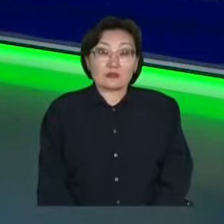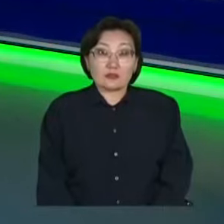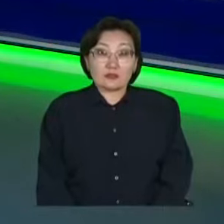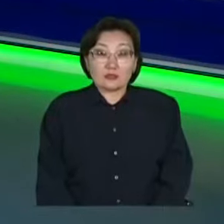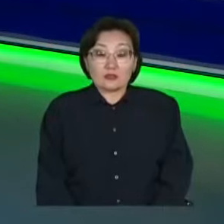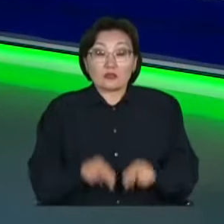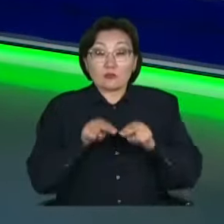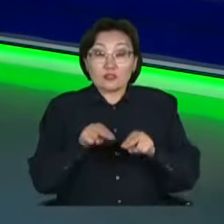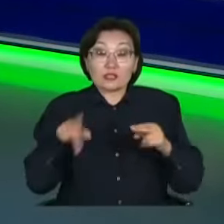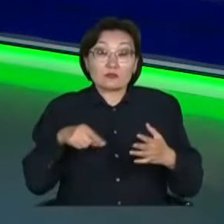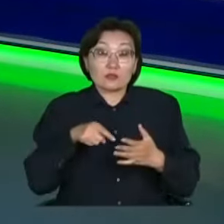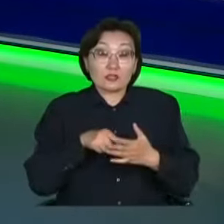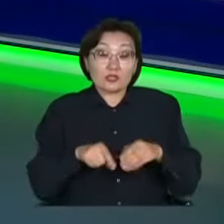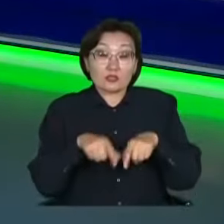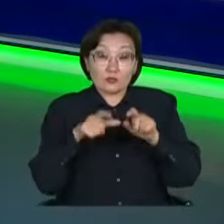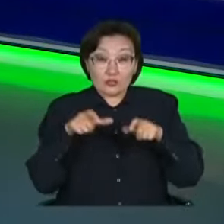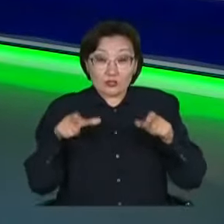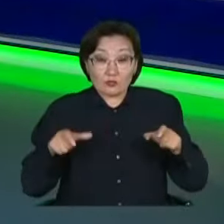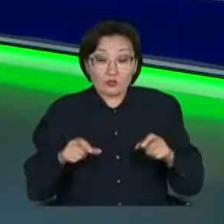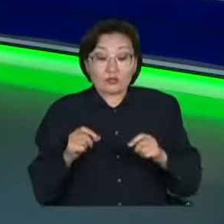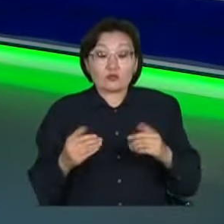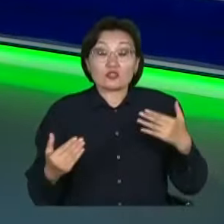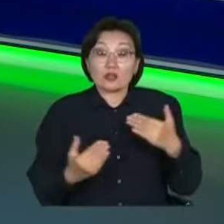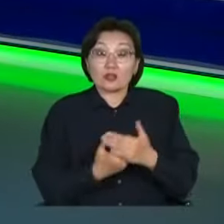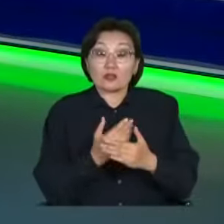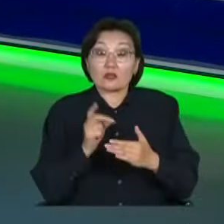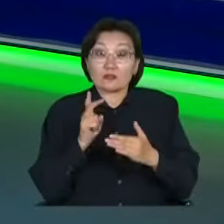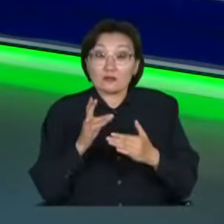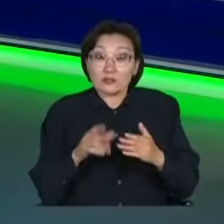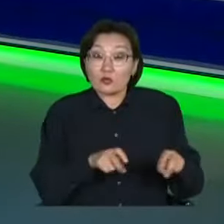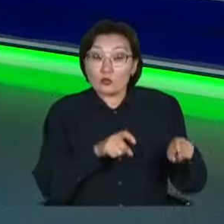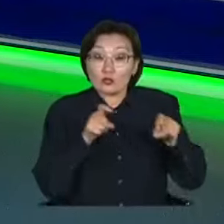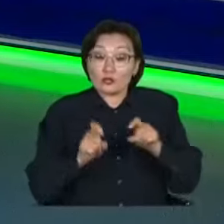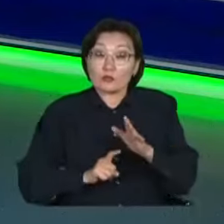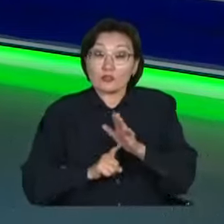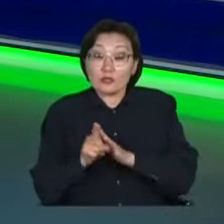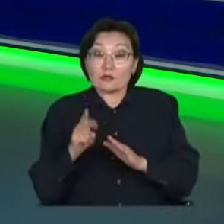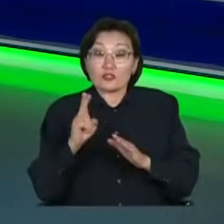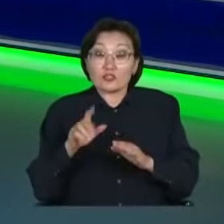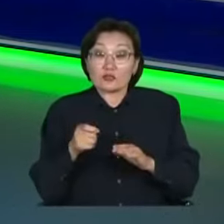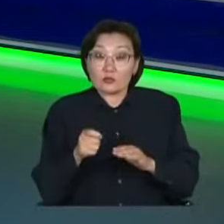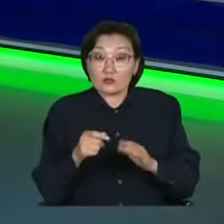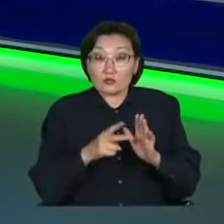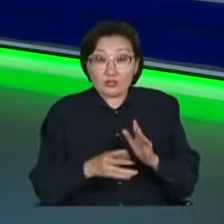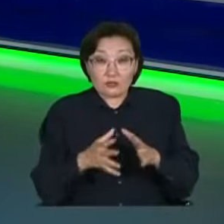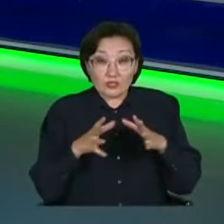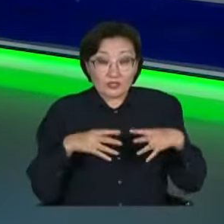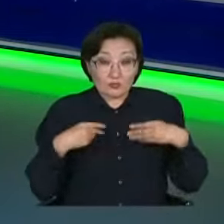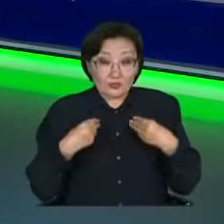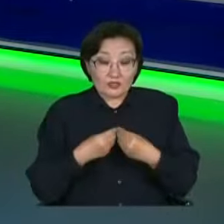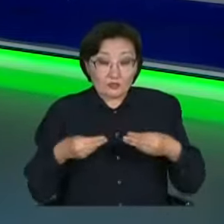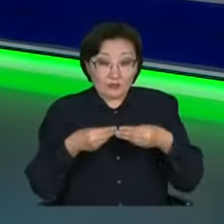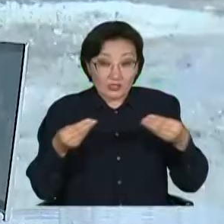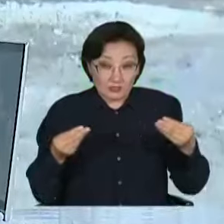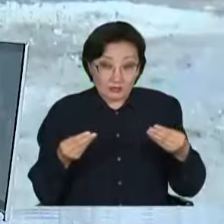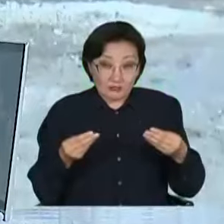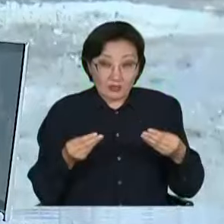Ал Петропавл қаласының тұрғындары қоныс тойды тойлауды бастап кетті. Өңірде пәтер кілті 70-тен аса отбасыға табысталған